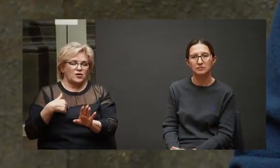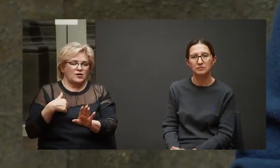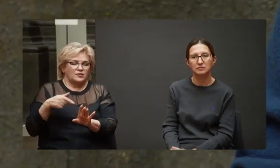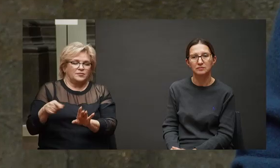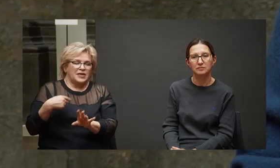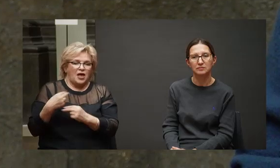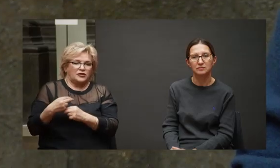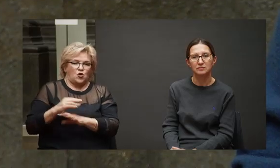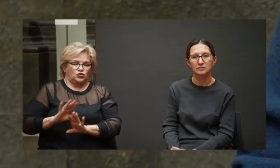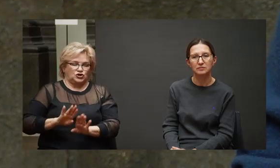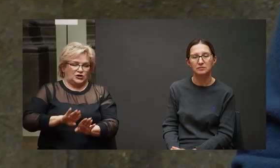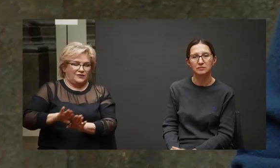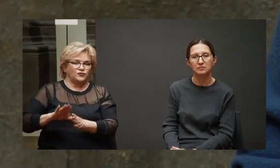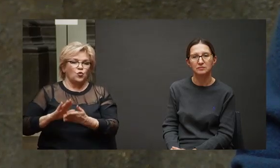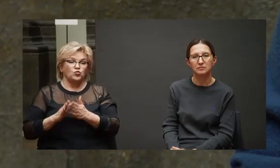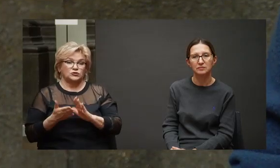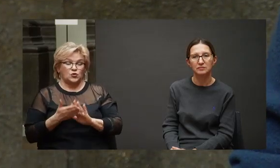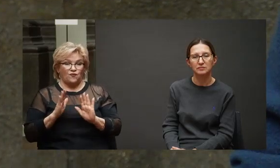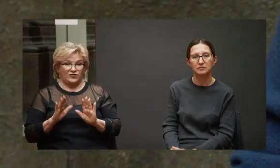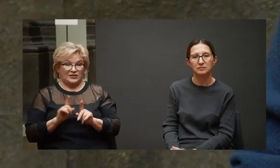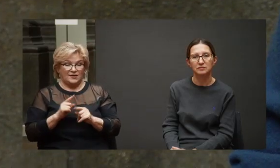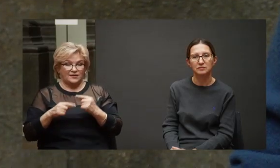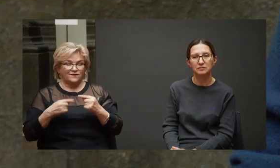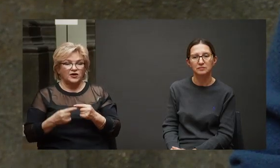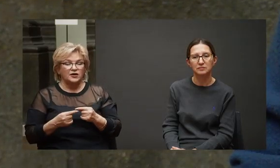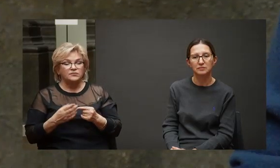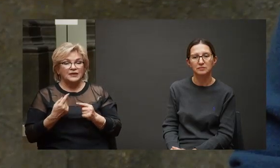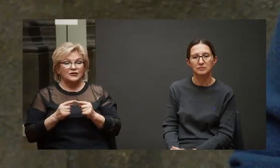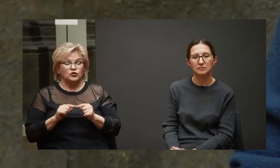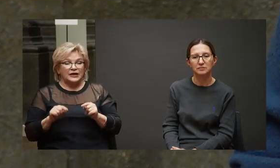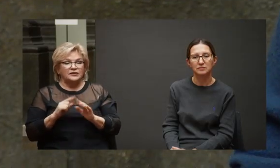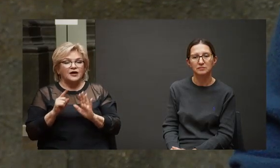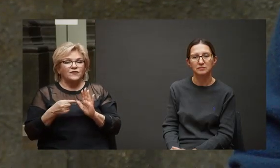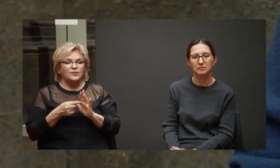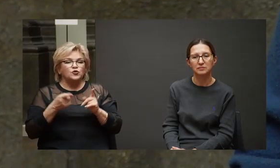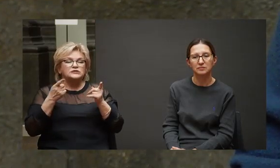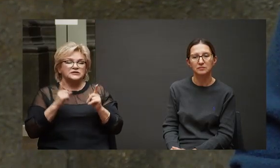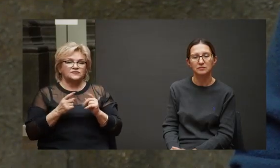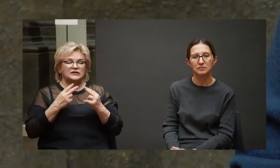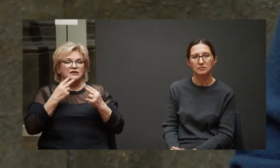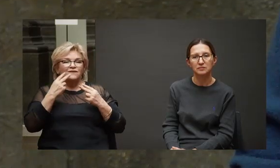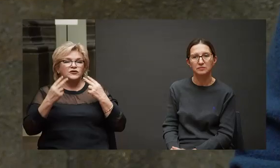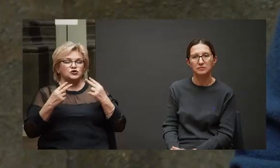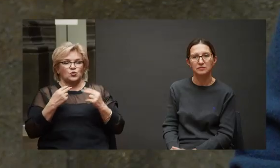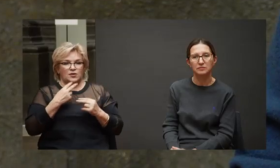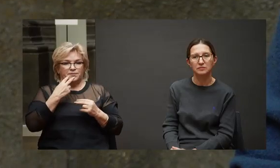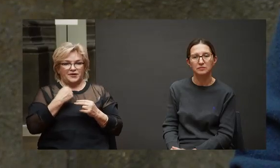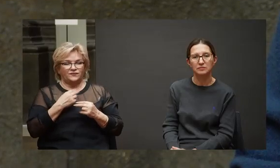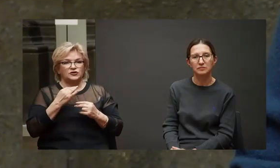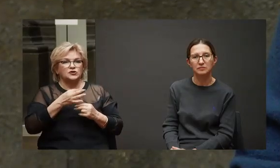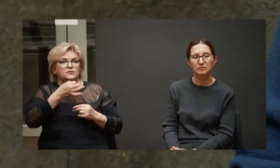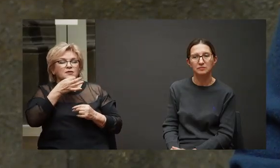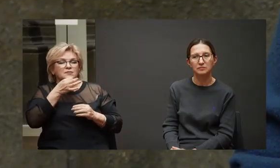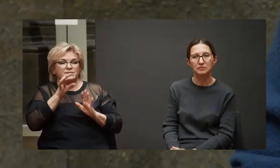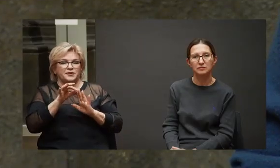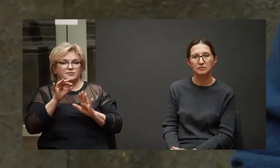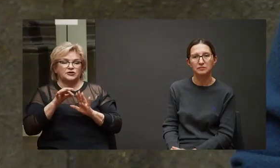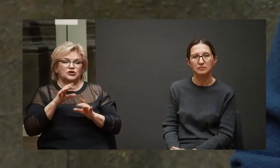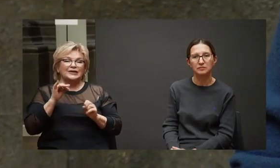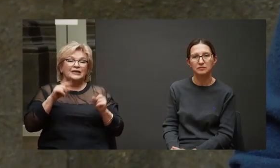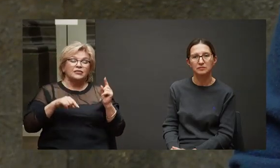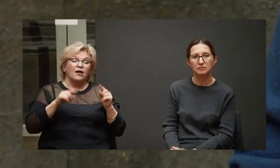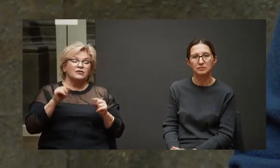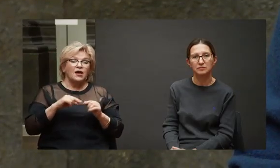Про это меня не научили, допустим, условно говоря. Вот. То есть это вопрос действительно визуальных привычек, предпочтений,